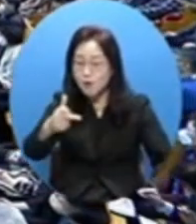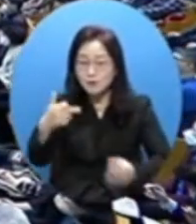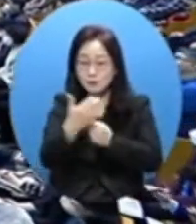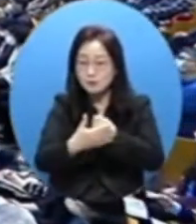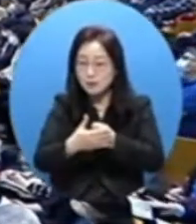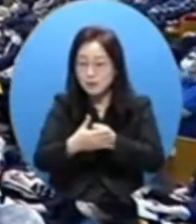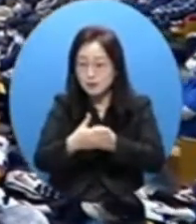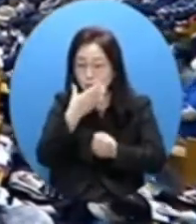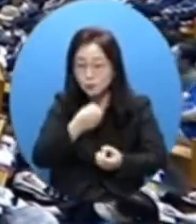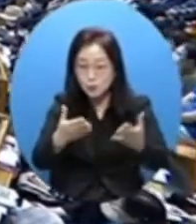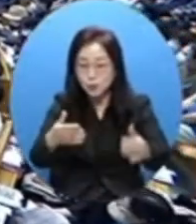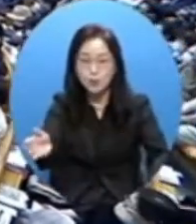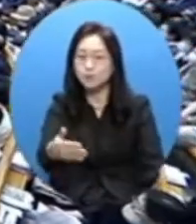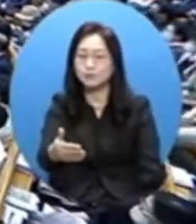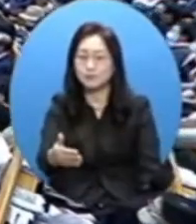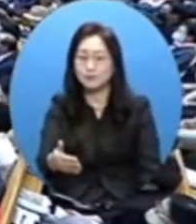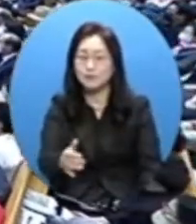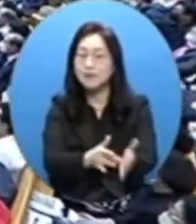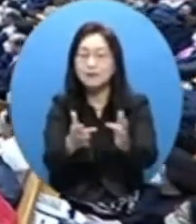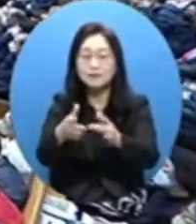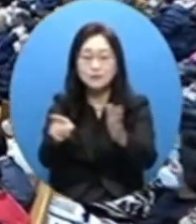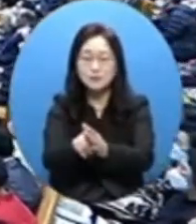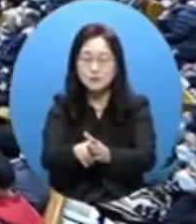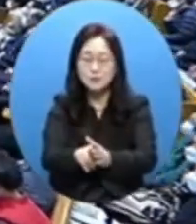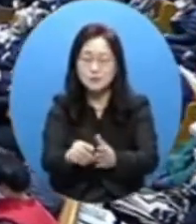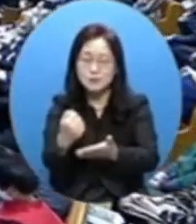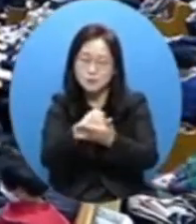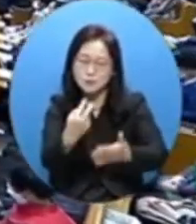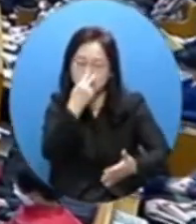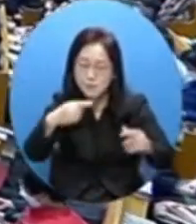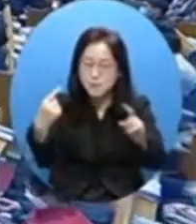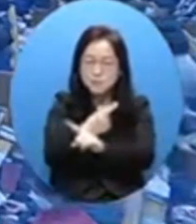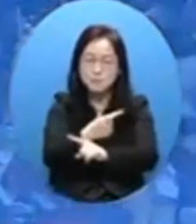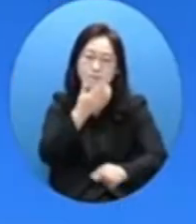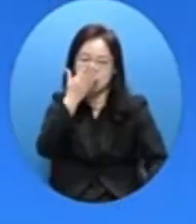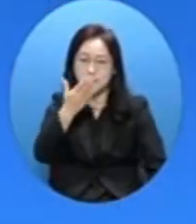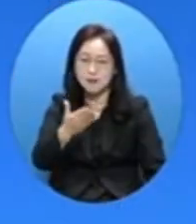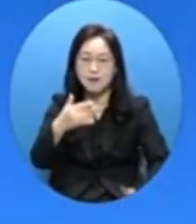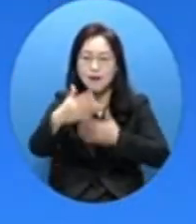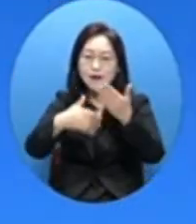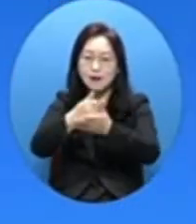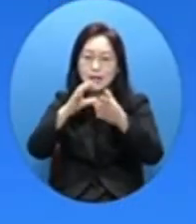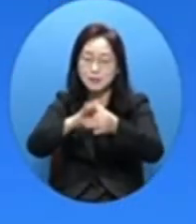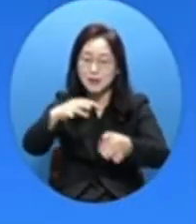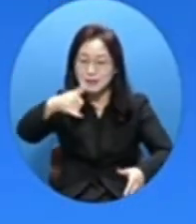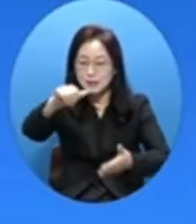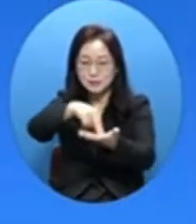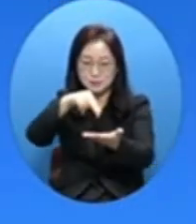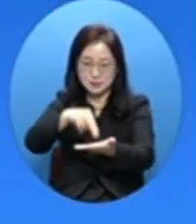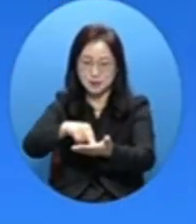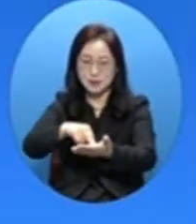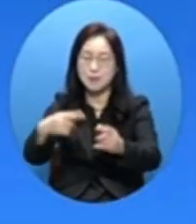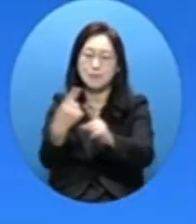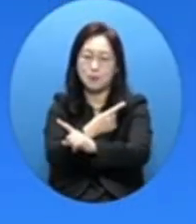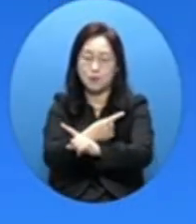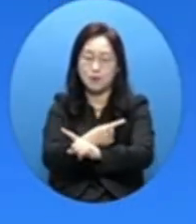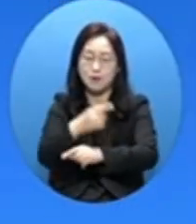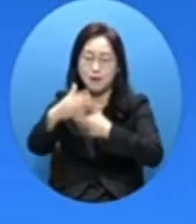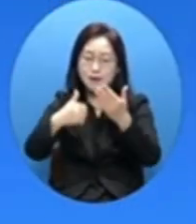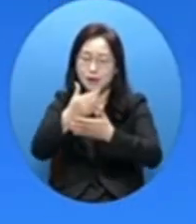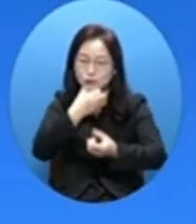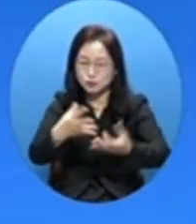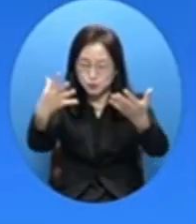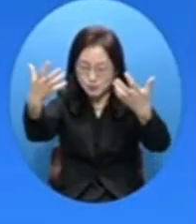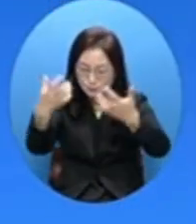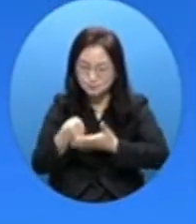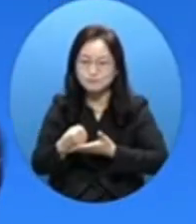축복이 없습니다. 예수 믿는 것은 우리의 운명을 바꿔놓았습니다. 하나님의 자녀로 우리를 바꿔놓았고 하나님의 축복을 이렇게 넘쳐나게 만들어 준